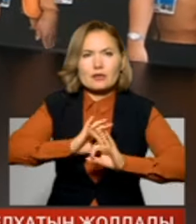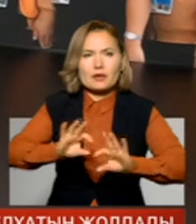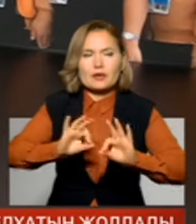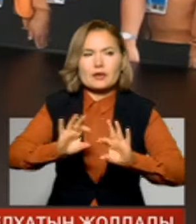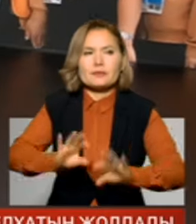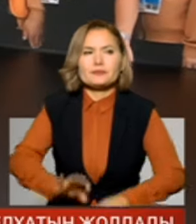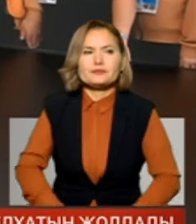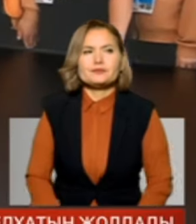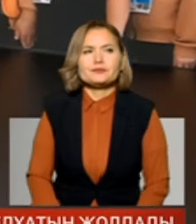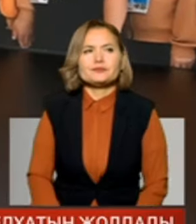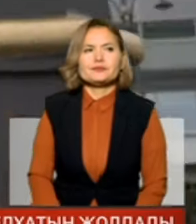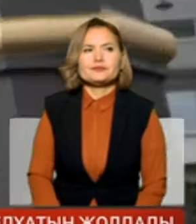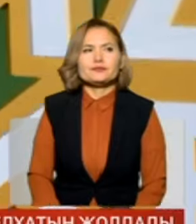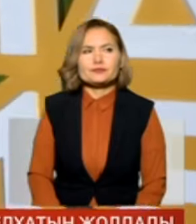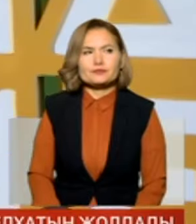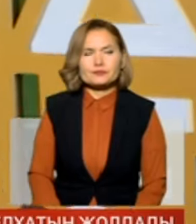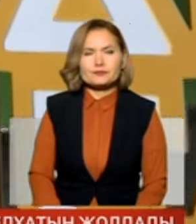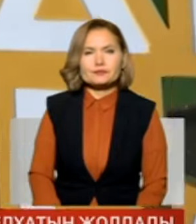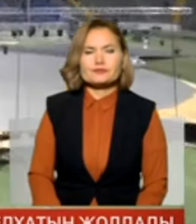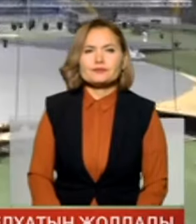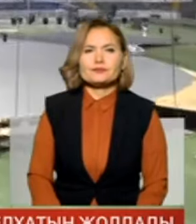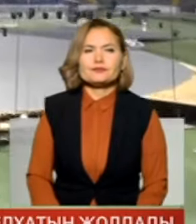тарқатады.